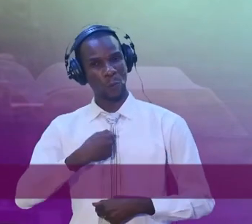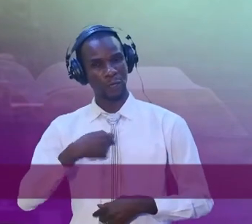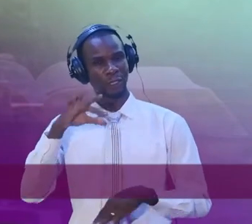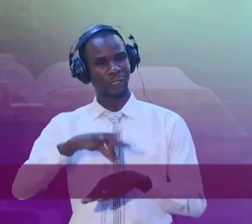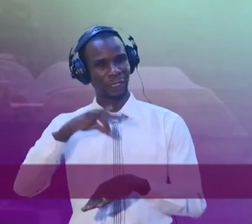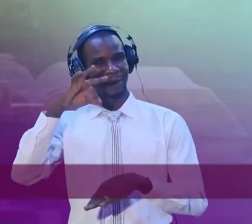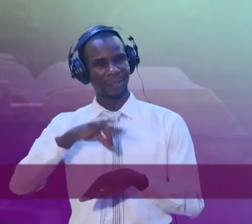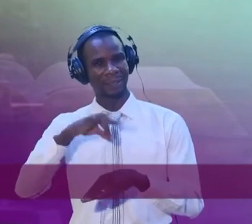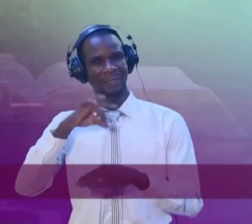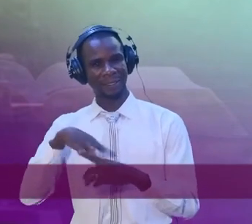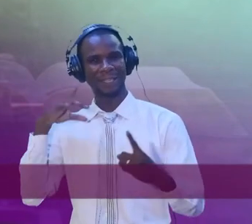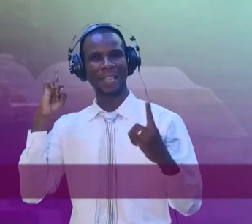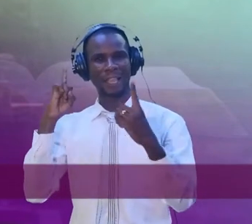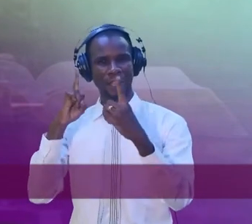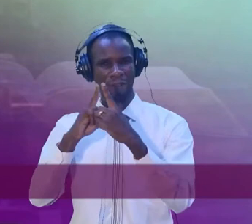imekuwa mbaya sana.